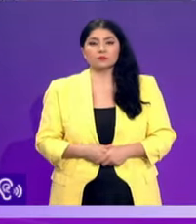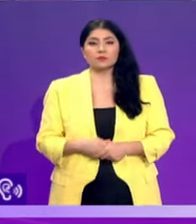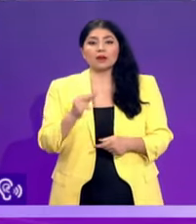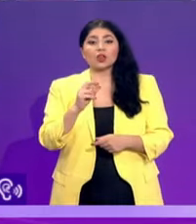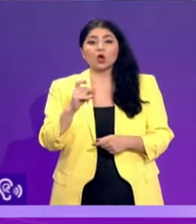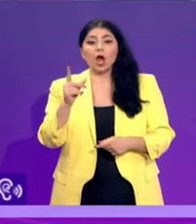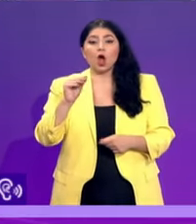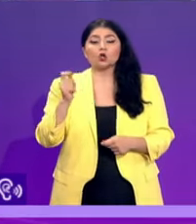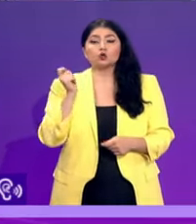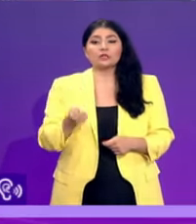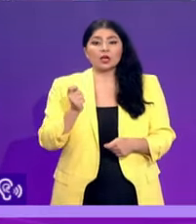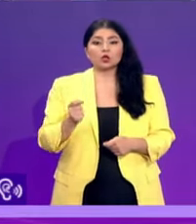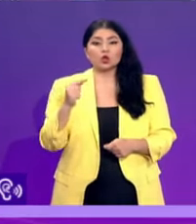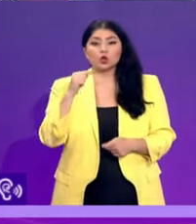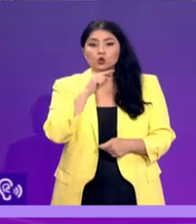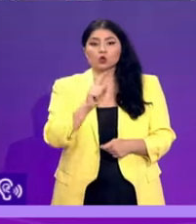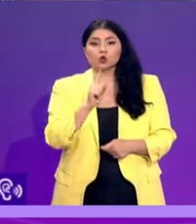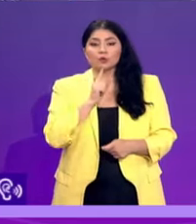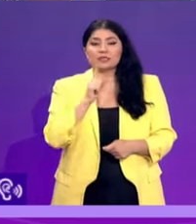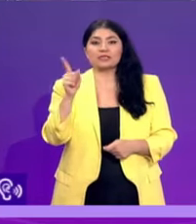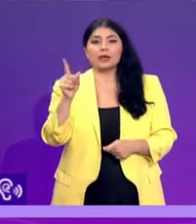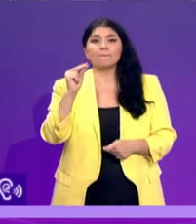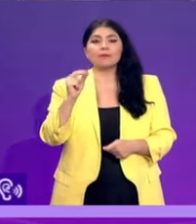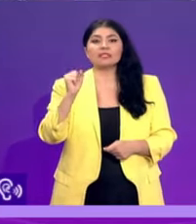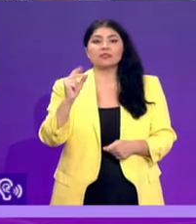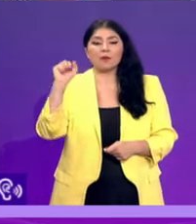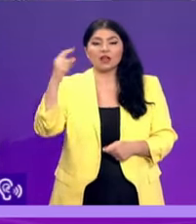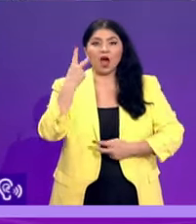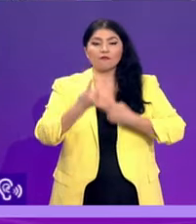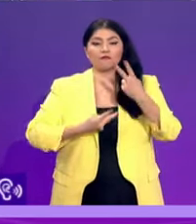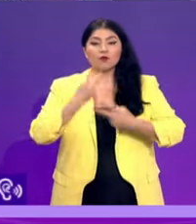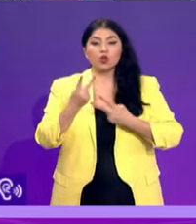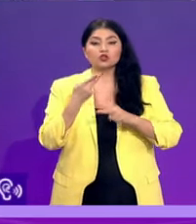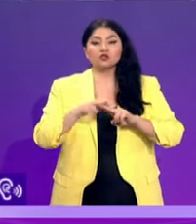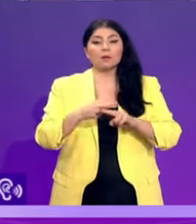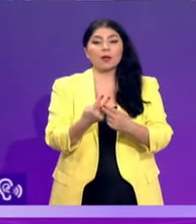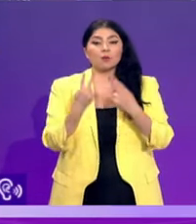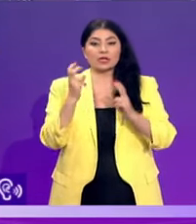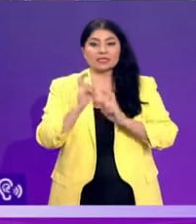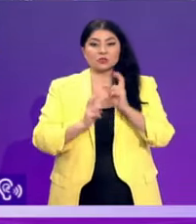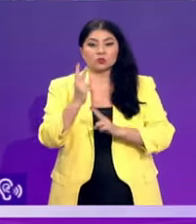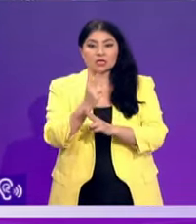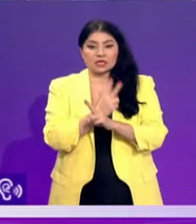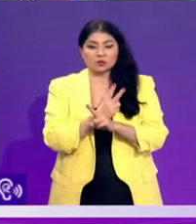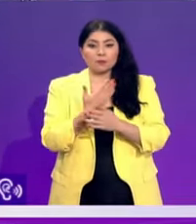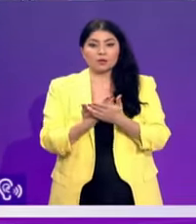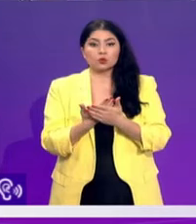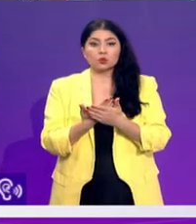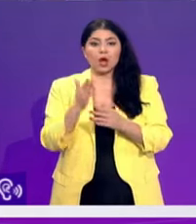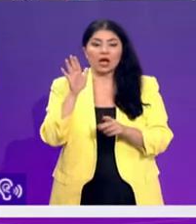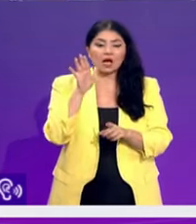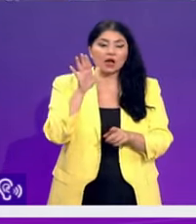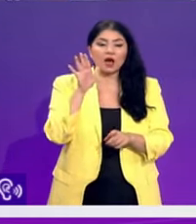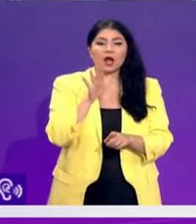garda pretoriană a judecătorilor roșii, numiți de PSD, a folosit cea mai importantă instituție a statului pentru a călca în